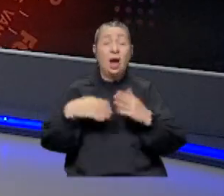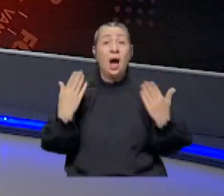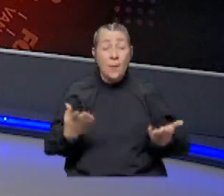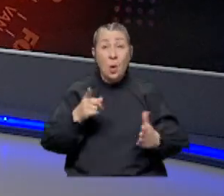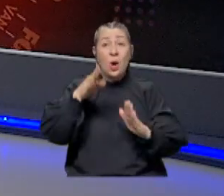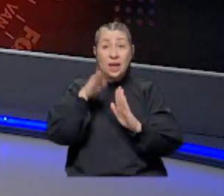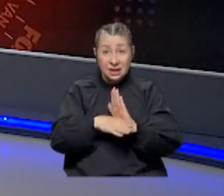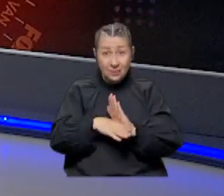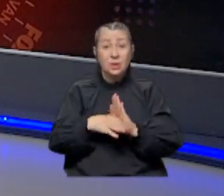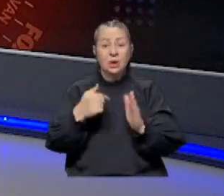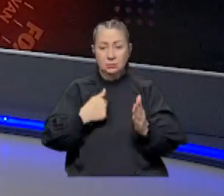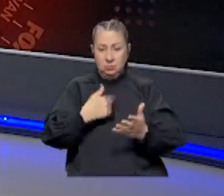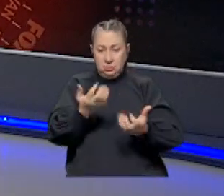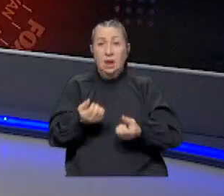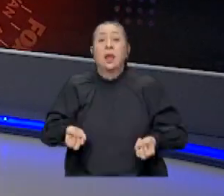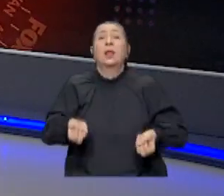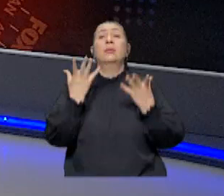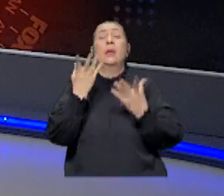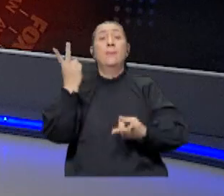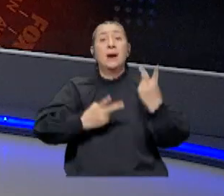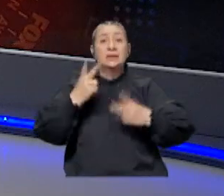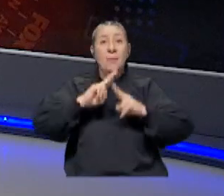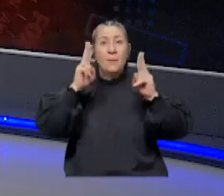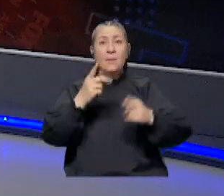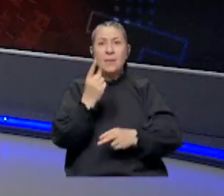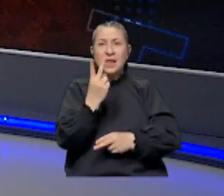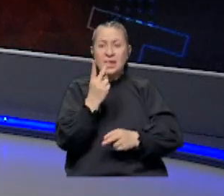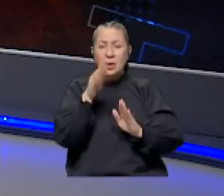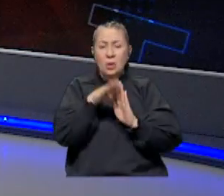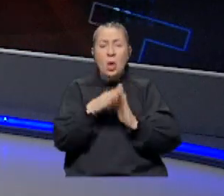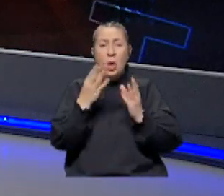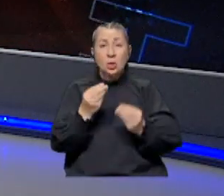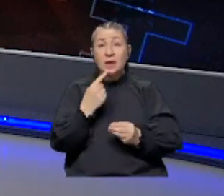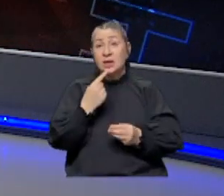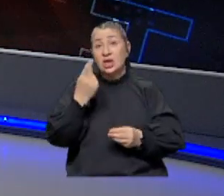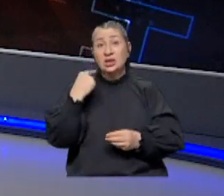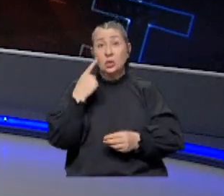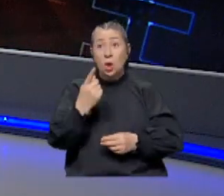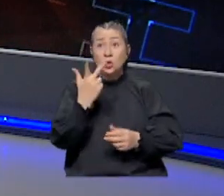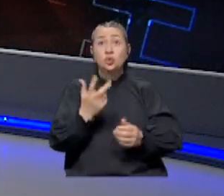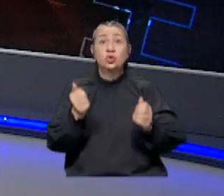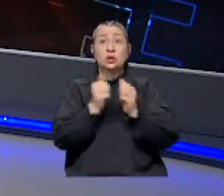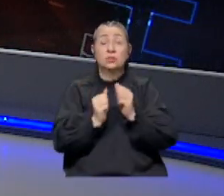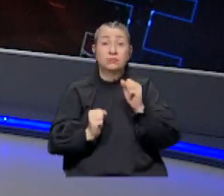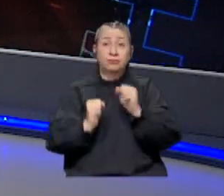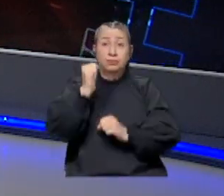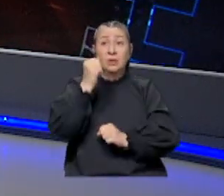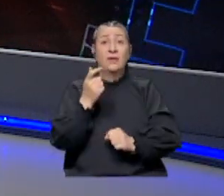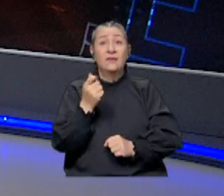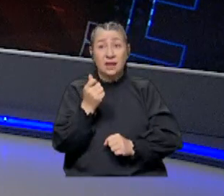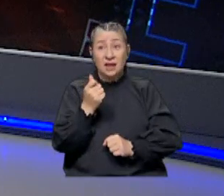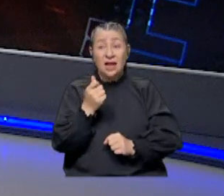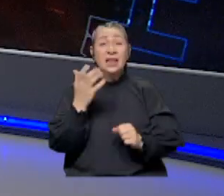o indirim tüketiciye yetmedi. Kimi marketlerde 1-2 liralık ucuzluk olsa da geçen seneye göre 3 katına kadar çıkan